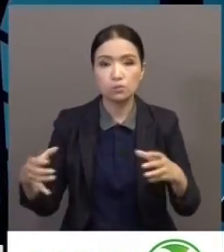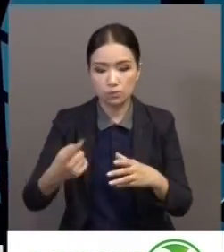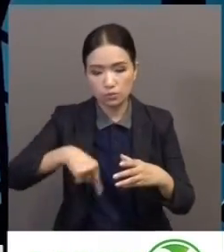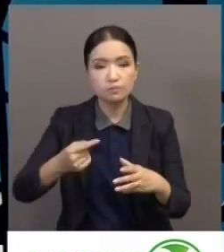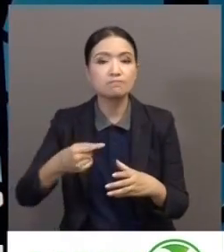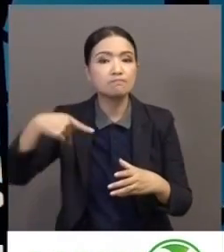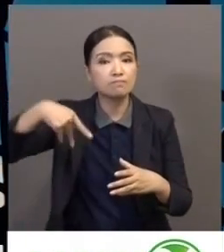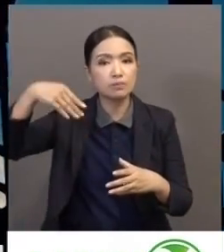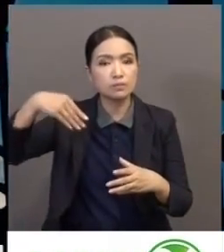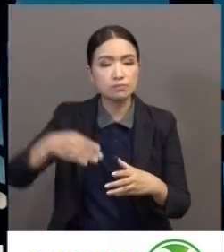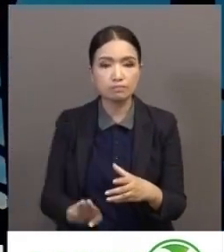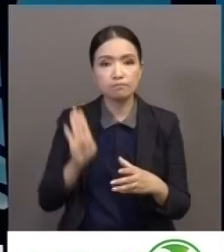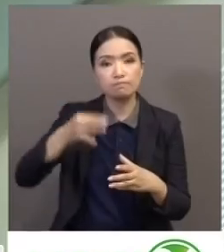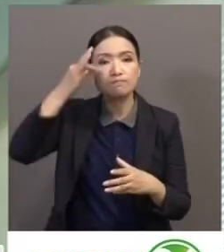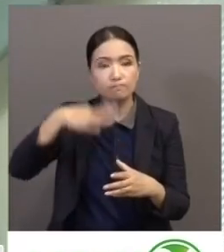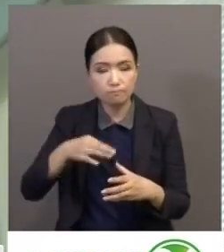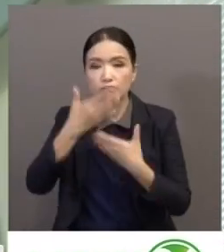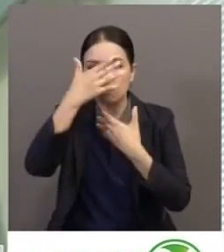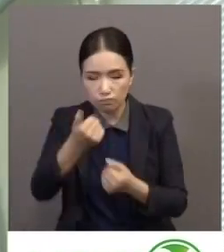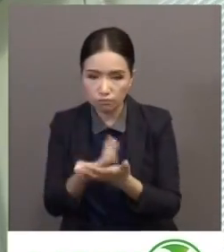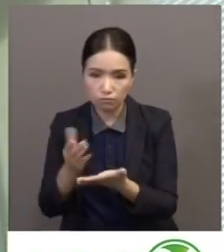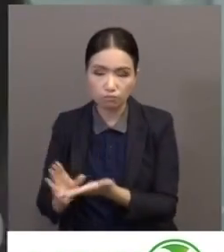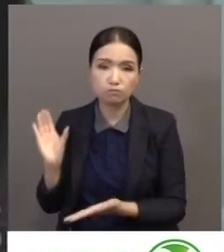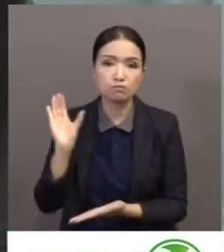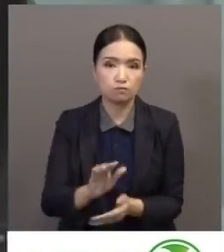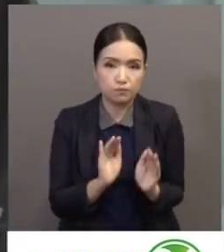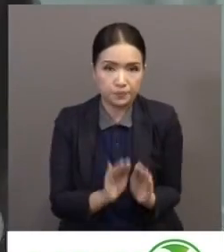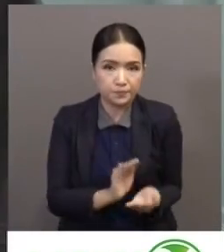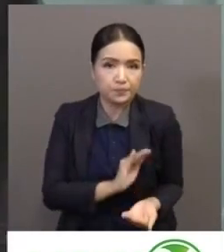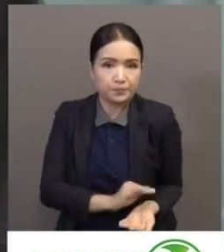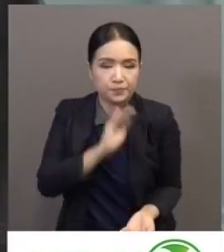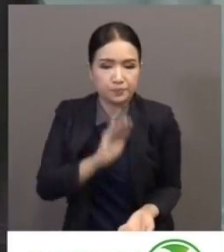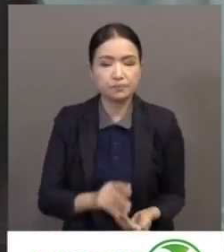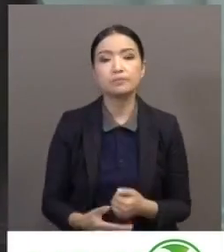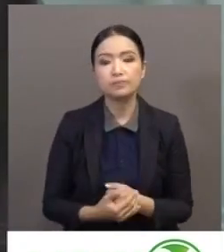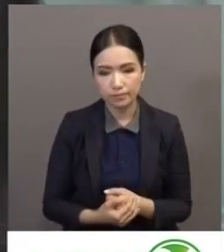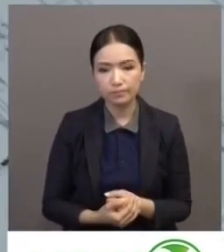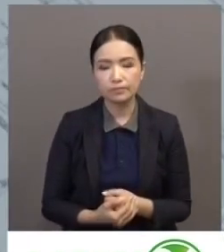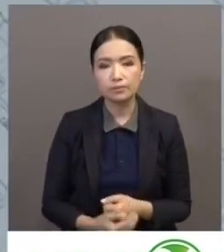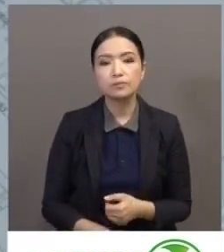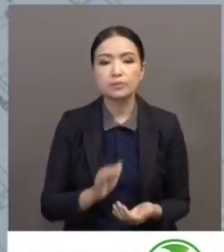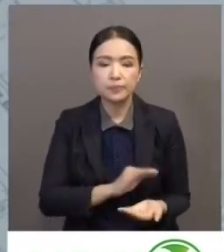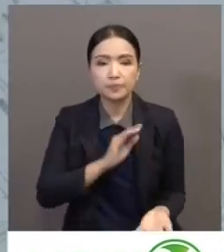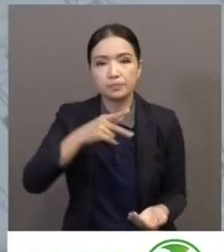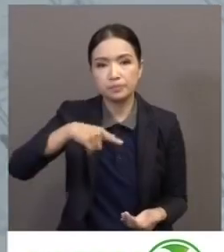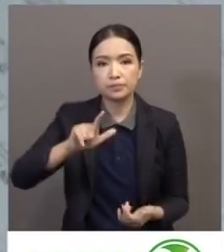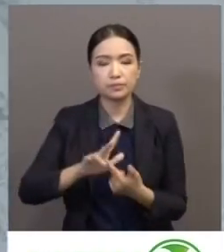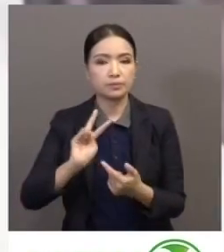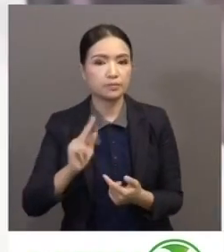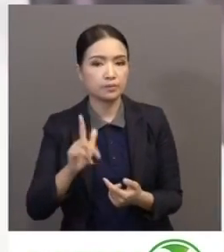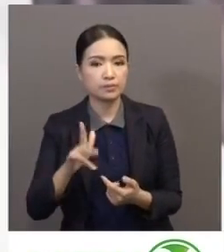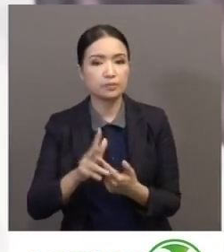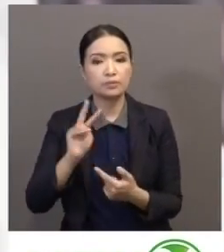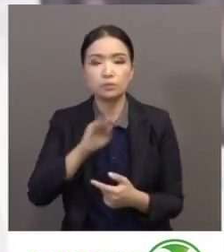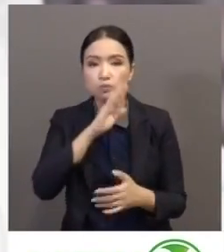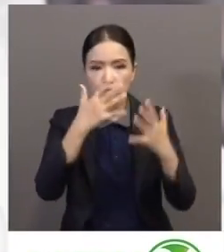ท.สนใจและเป็นทางออกคือการลงทุนระบบกักเก็บพลังงานหรือ Energy Storage เพื่อกักเก็บไฟช่วง